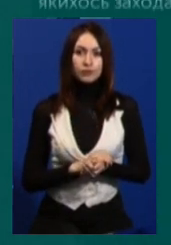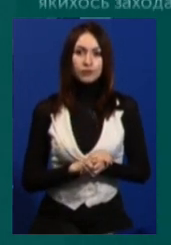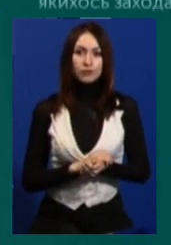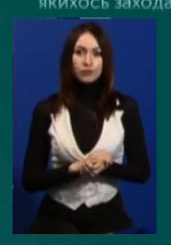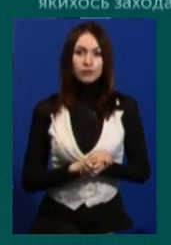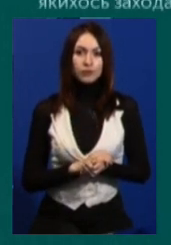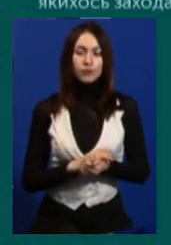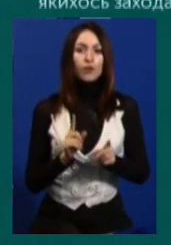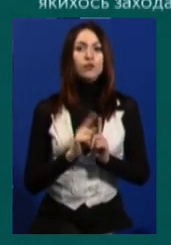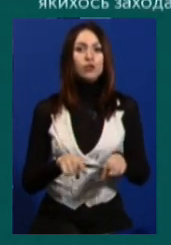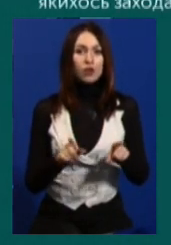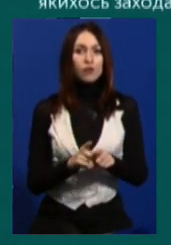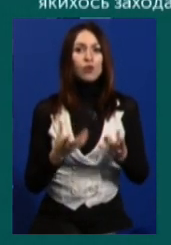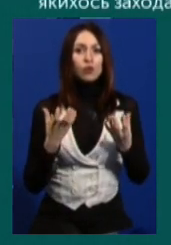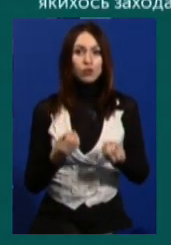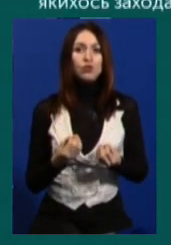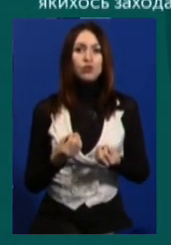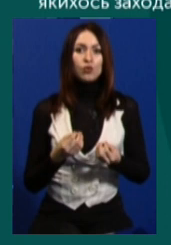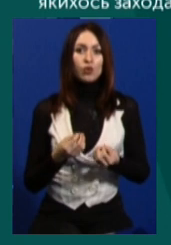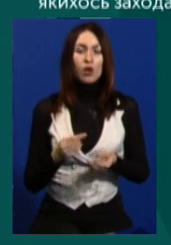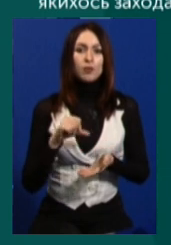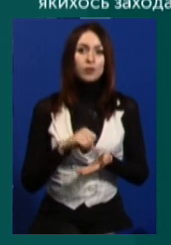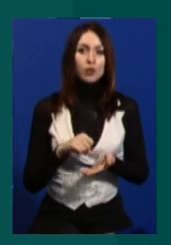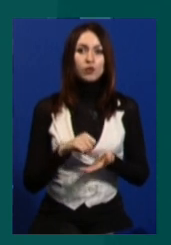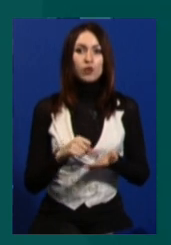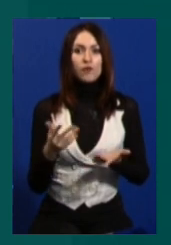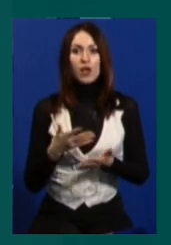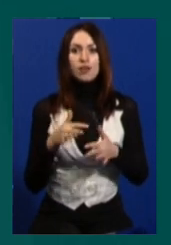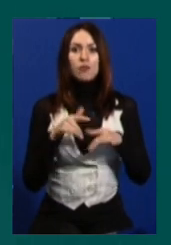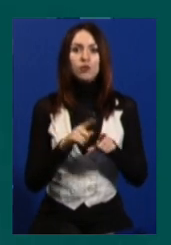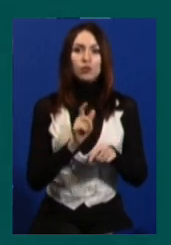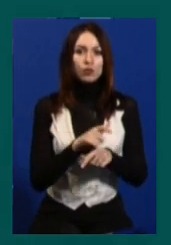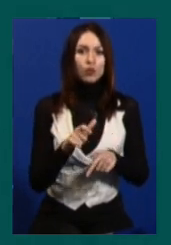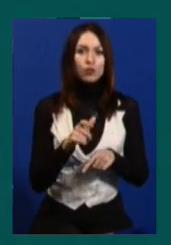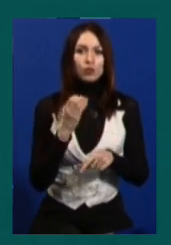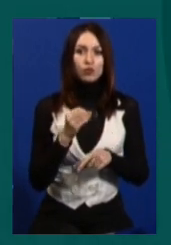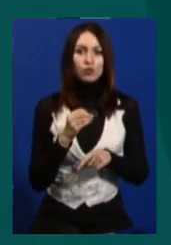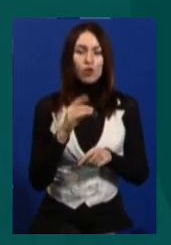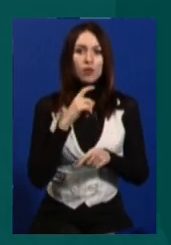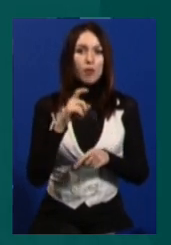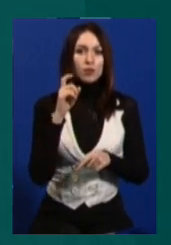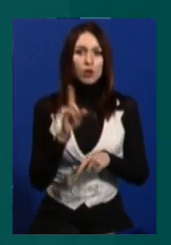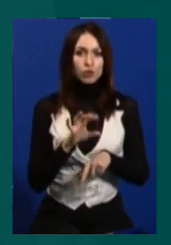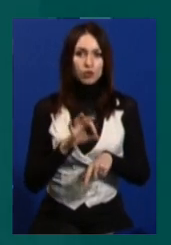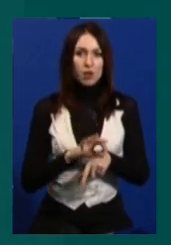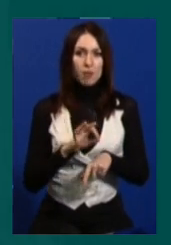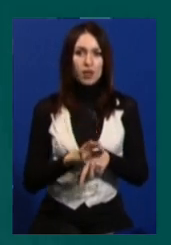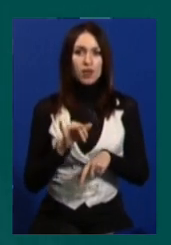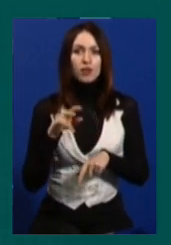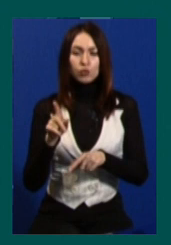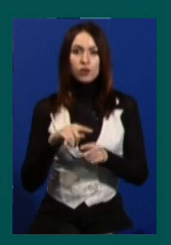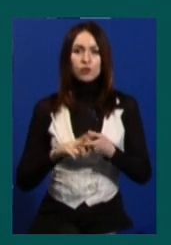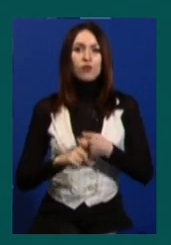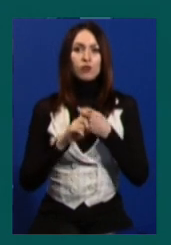можуть все одно ще приймати участь в якихось заходах. Вони цього ще не розуміють, тому що перші